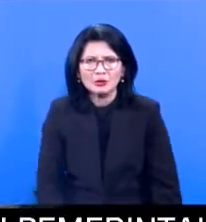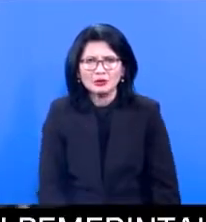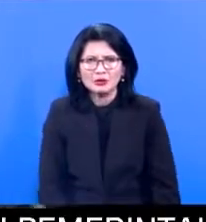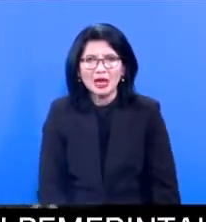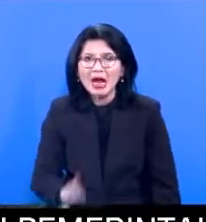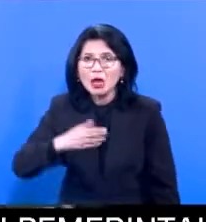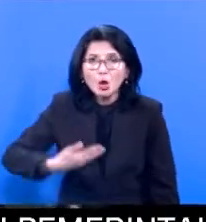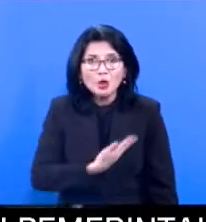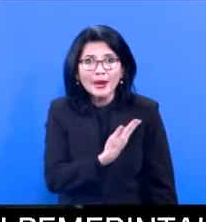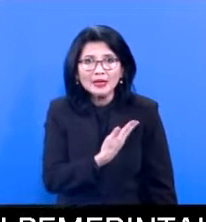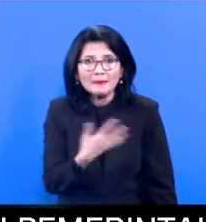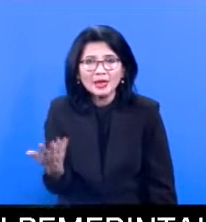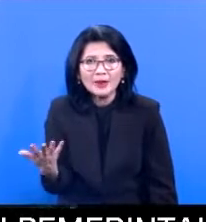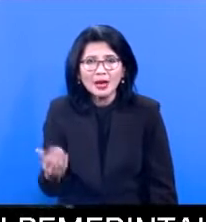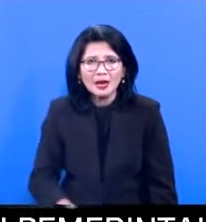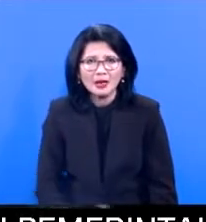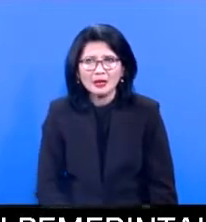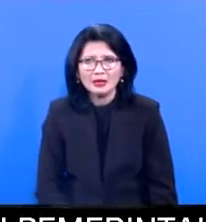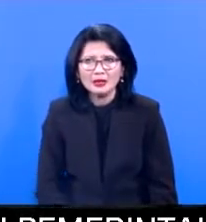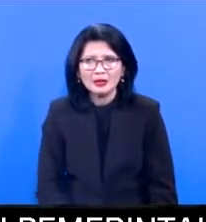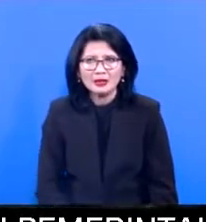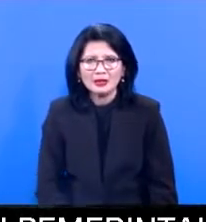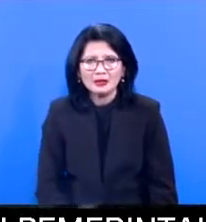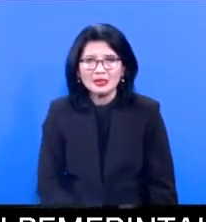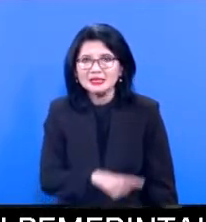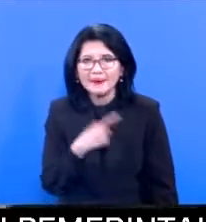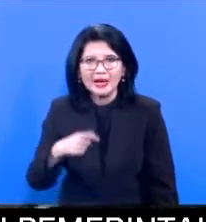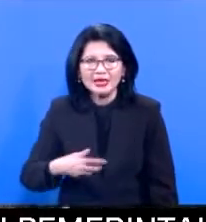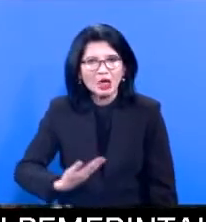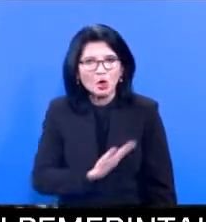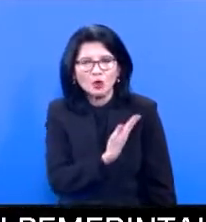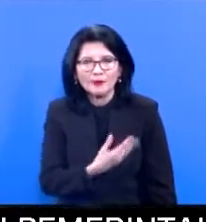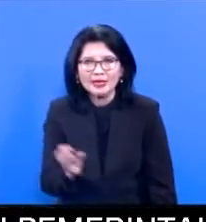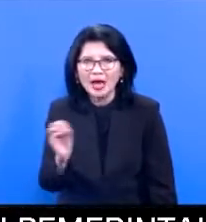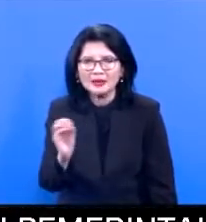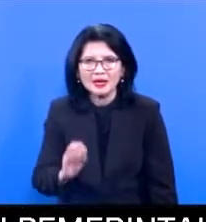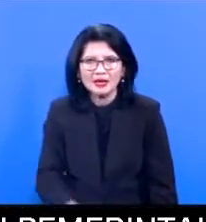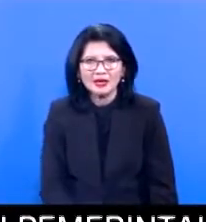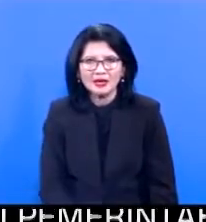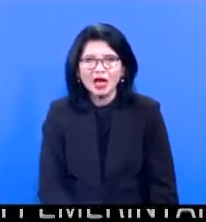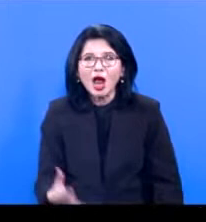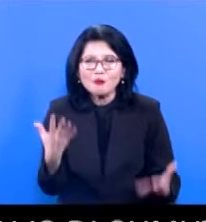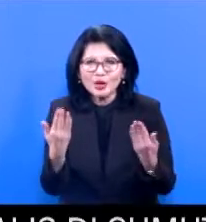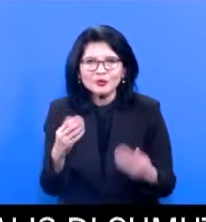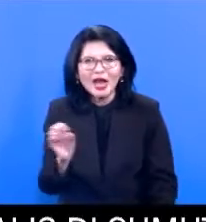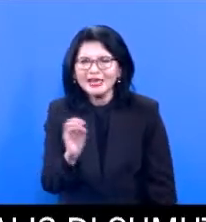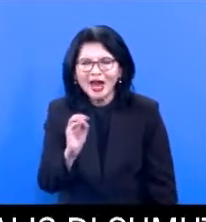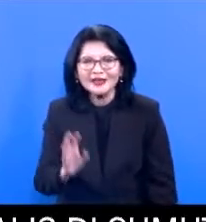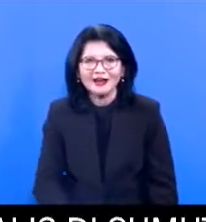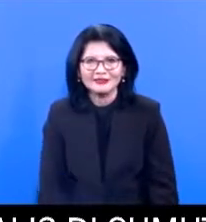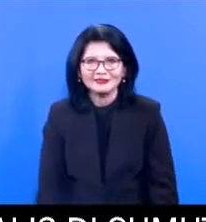Pak, korban tidak ada ya? Sementara belum dapat dipastikan juga ini korbannya, karena mudah-mudahan tidak ada kan.